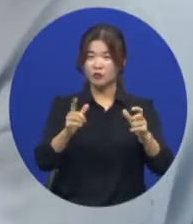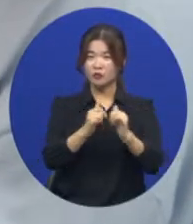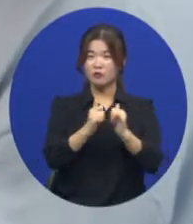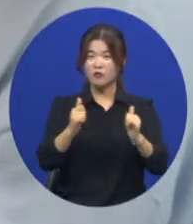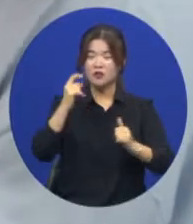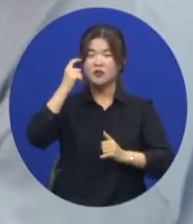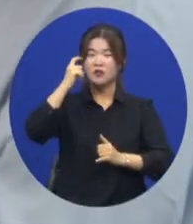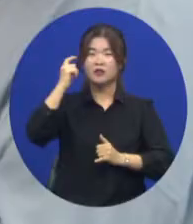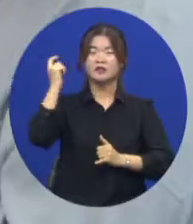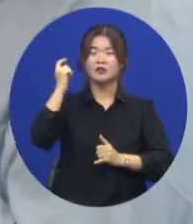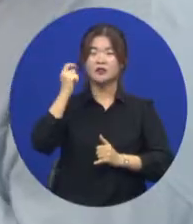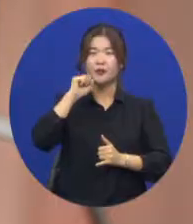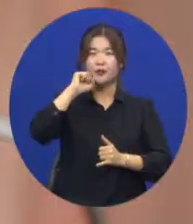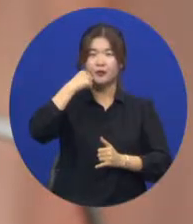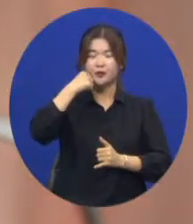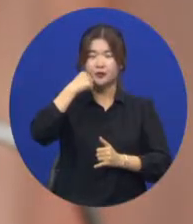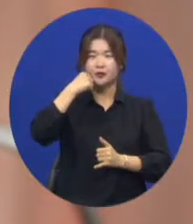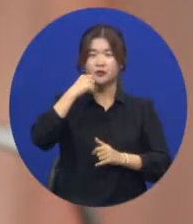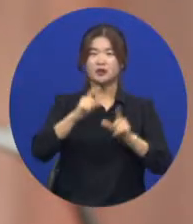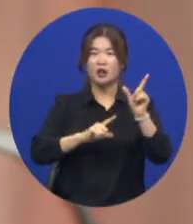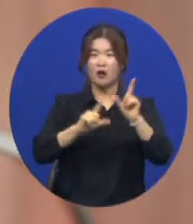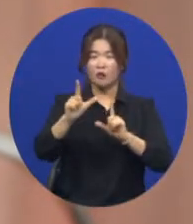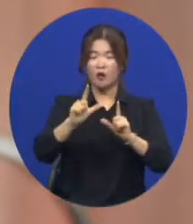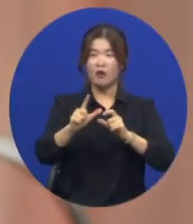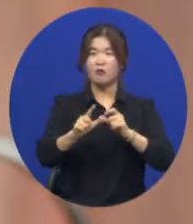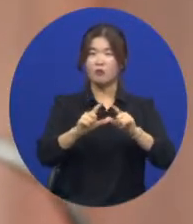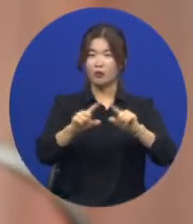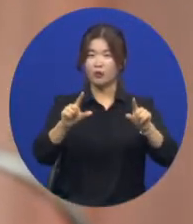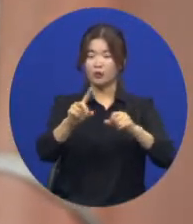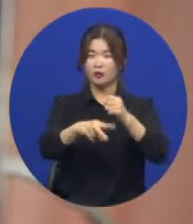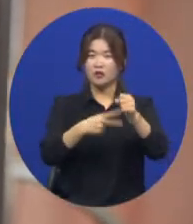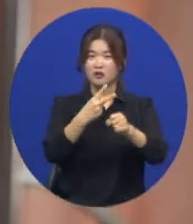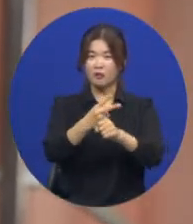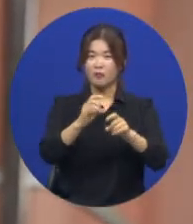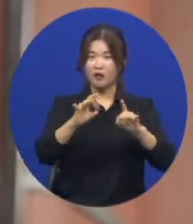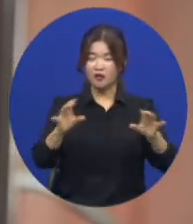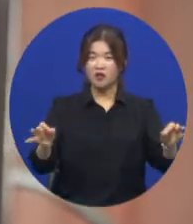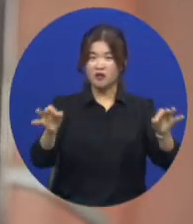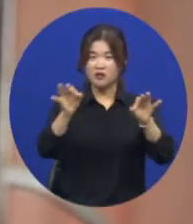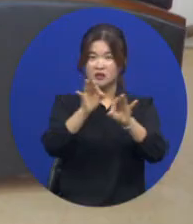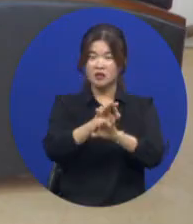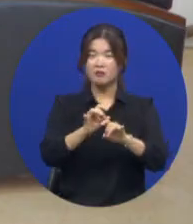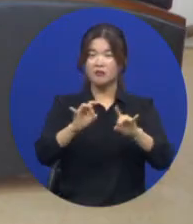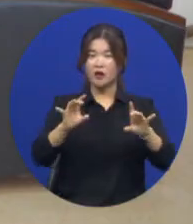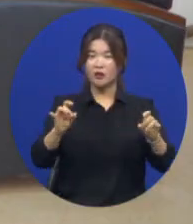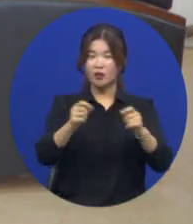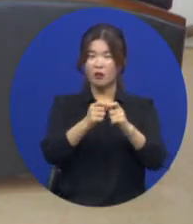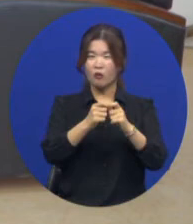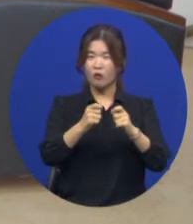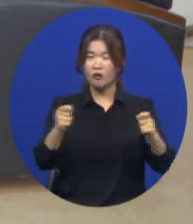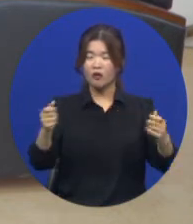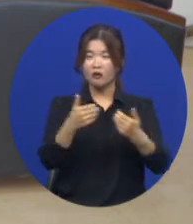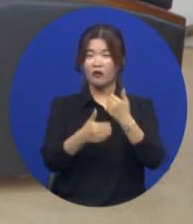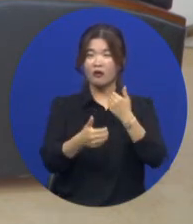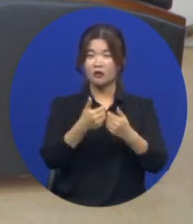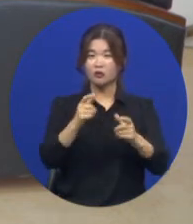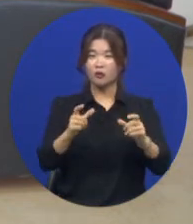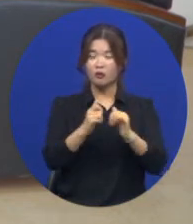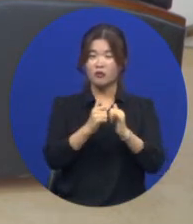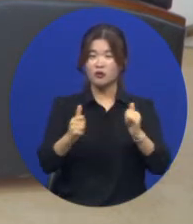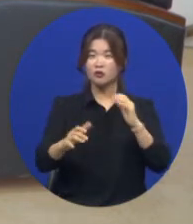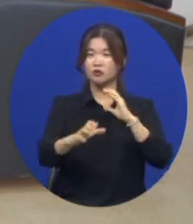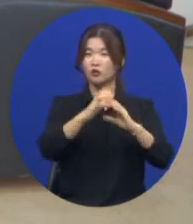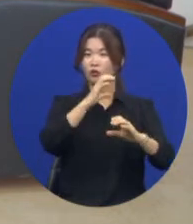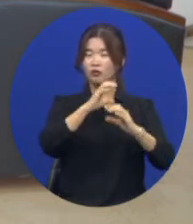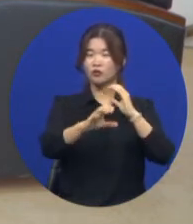의견을 듣기가 어려운 데다 보통 2년을 주기로 이루어지는 인사이동에 오랜 기간 갈등 현장의 주민과